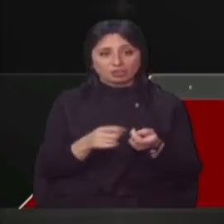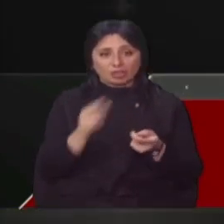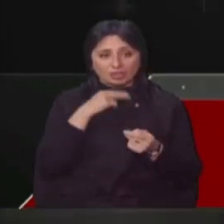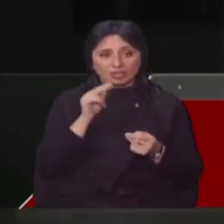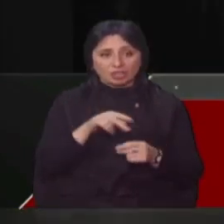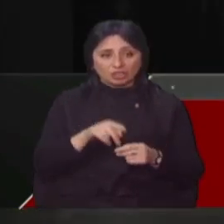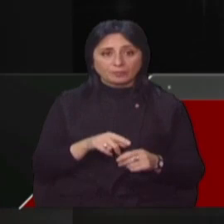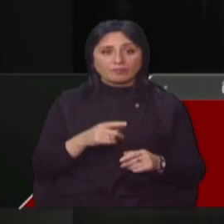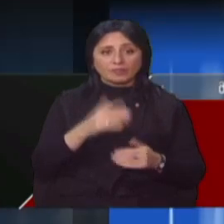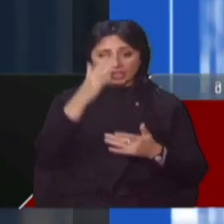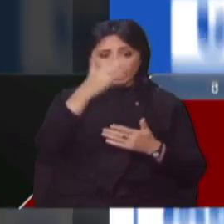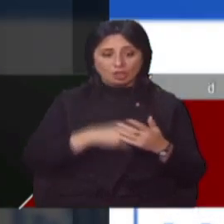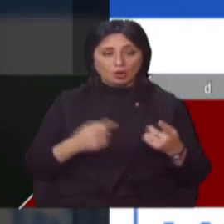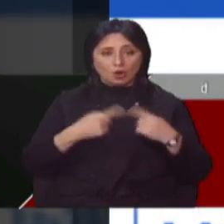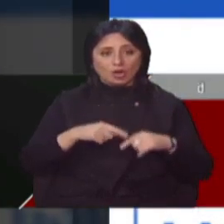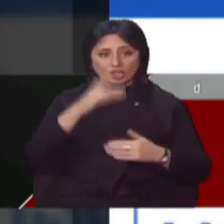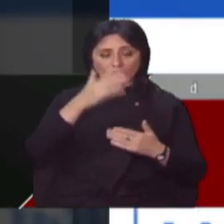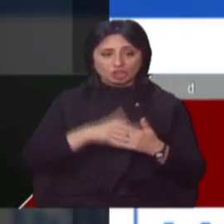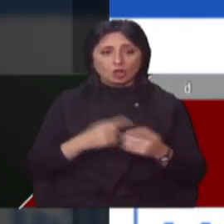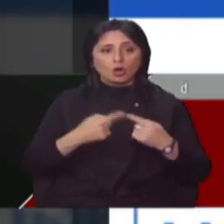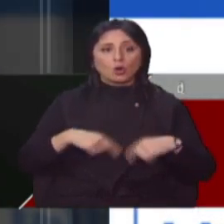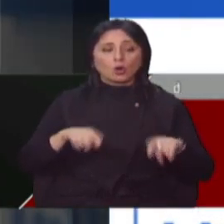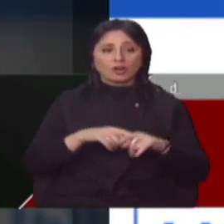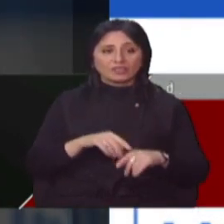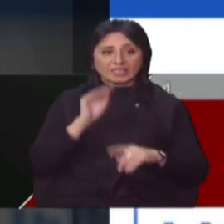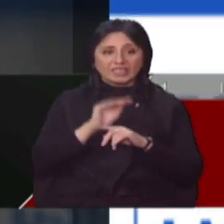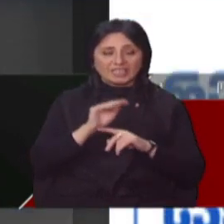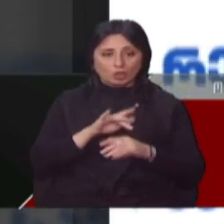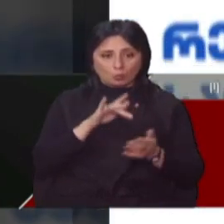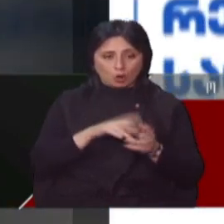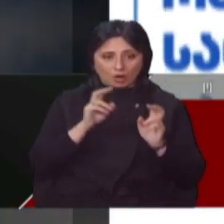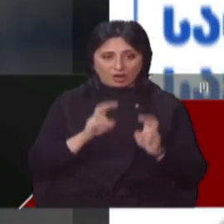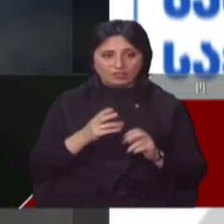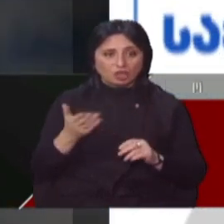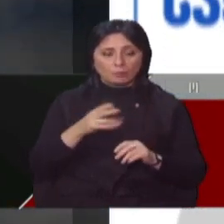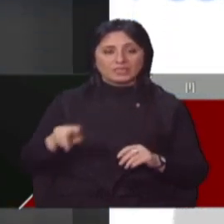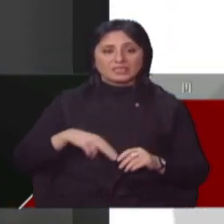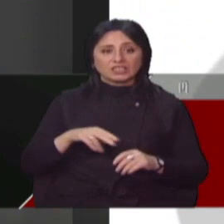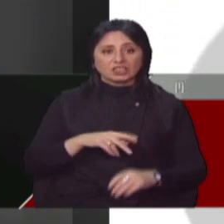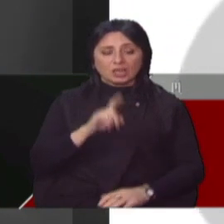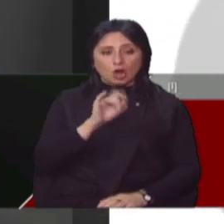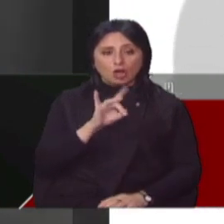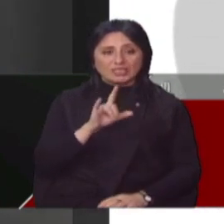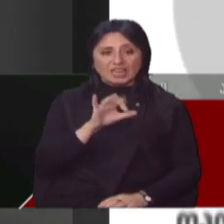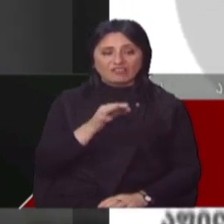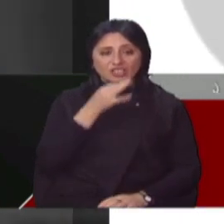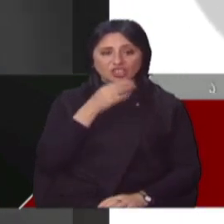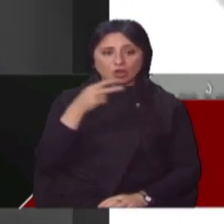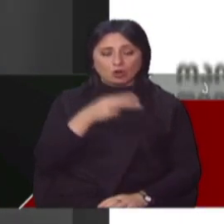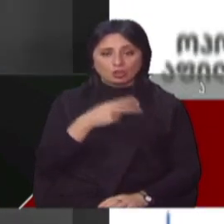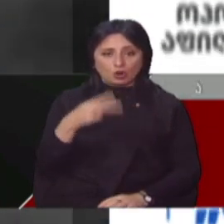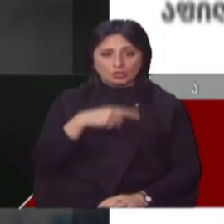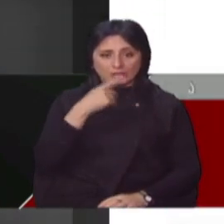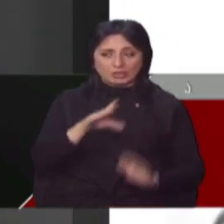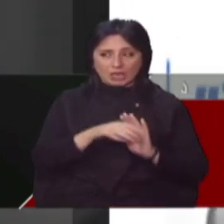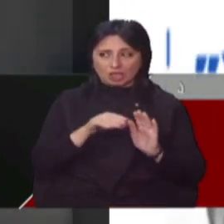ადანაშაულებს. დასახელებულ ორგანიზაციებს შორისაა ორგანიზაცია კრიტიკული მოქალაქე, რომლის დირექტორი ნუგზარ ხოზრევანიძე ჯერ კიდევ 2020